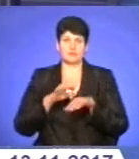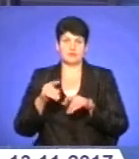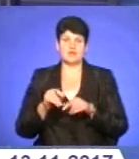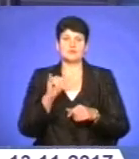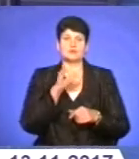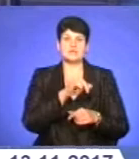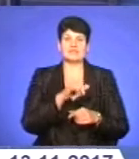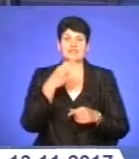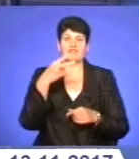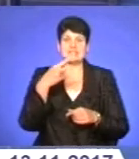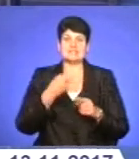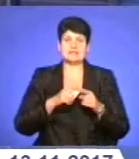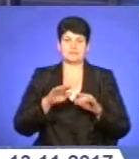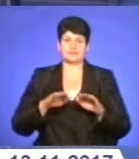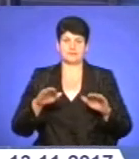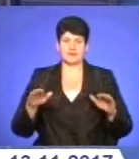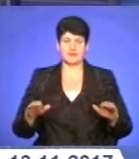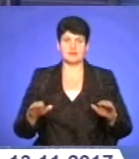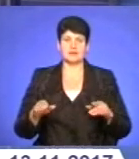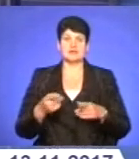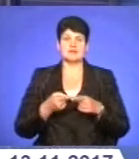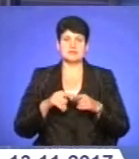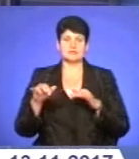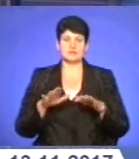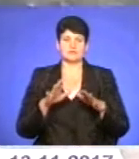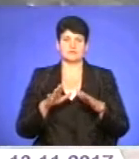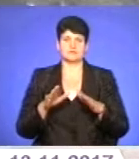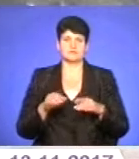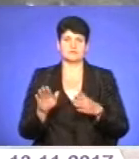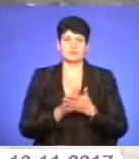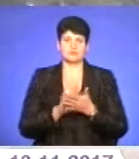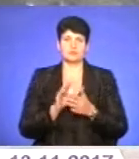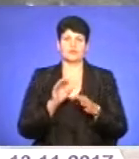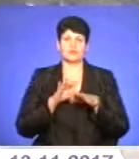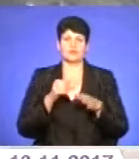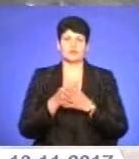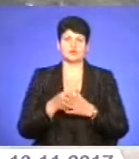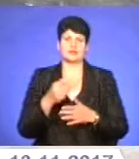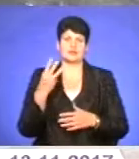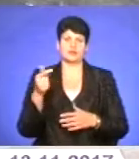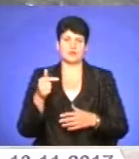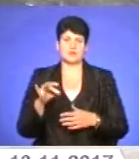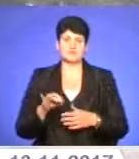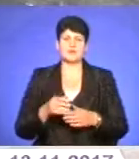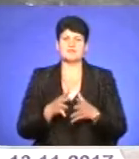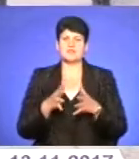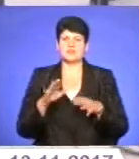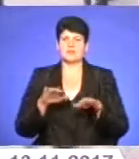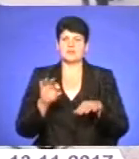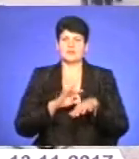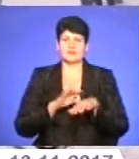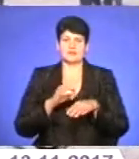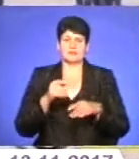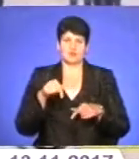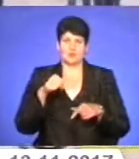дітей. Карантинні заходи в Тернополі проводитимуть до 3 грудня. Найбільше дітей захворіло цього місяця. Минулого року